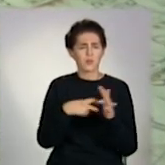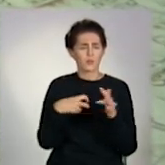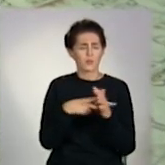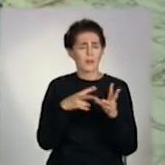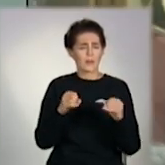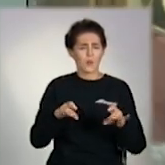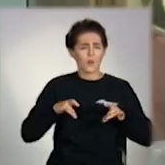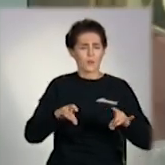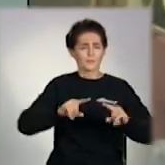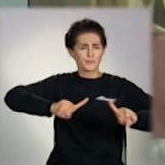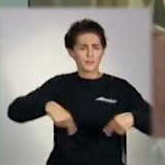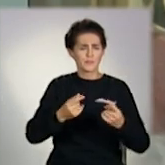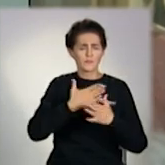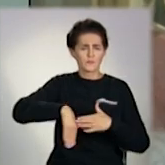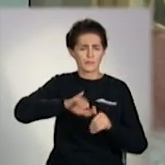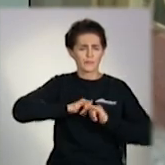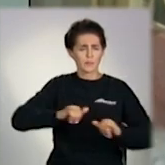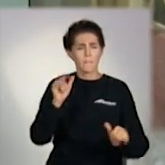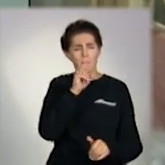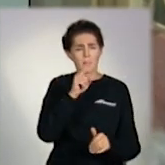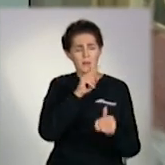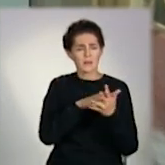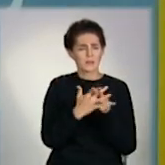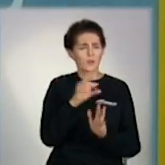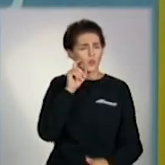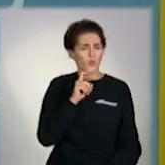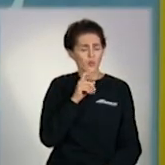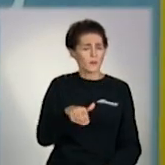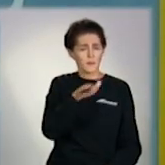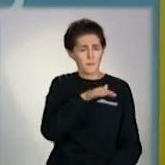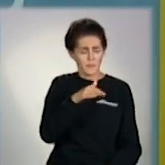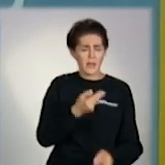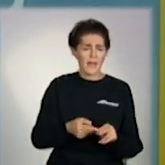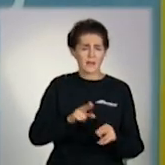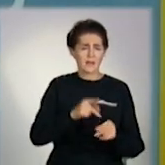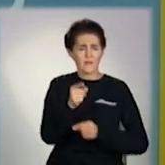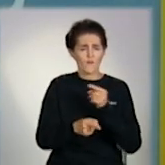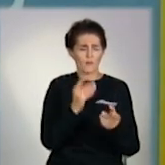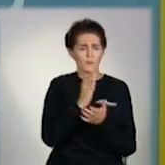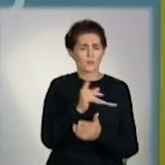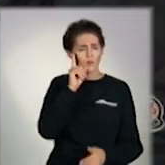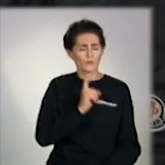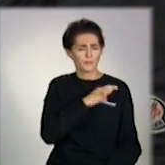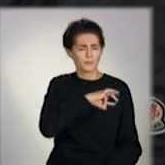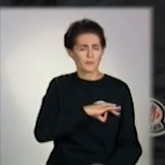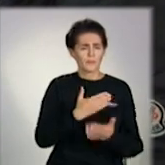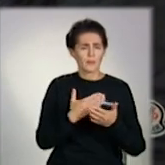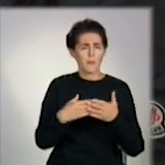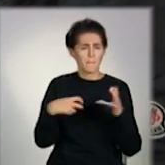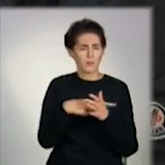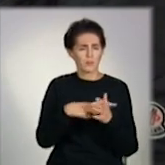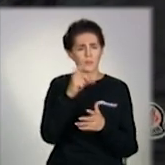Його реалізують по всім маленьким селам України. Фахівці кажуть, у цій реформі є переваги. Наприклад, у поштарів тепер